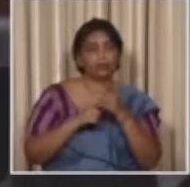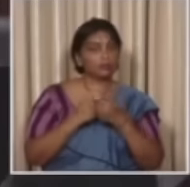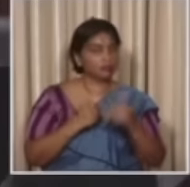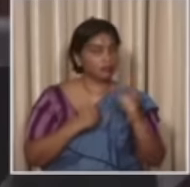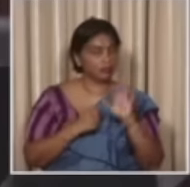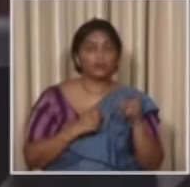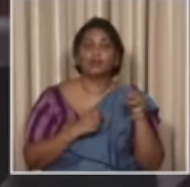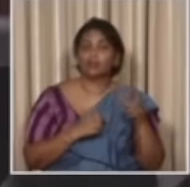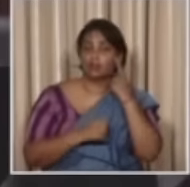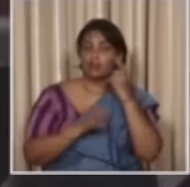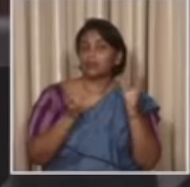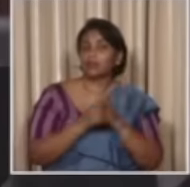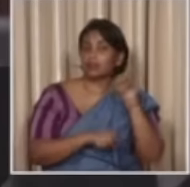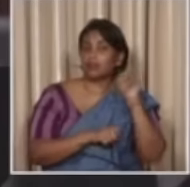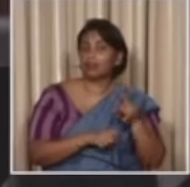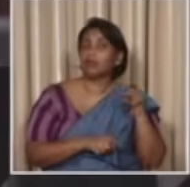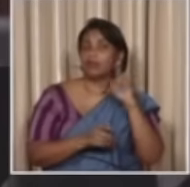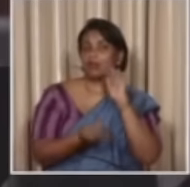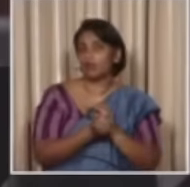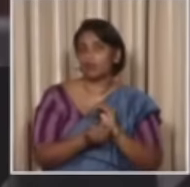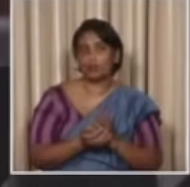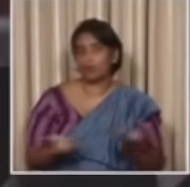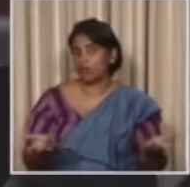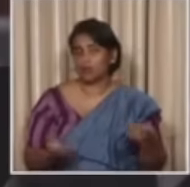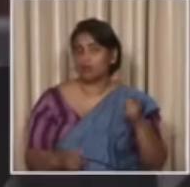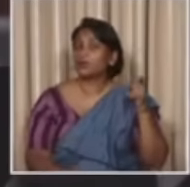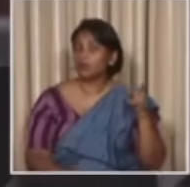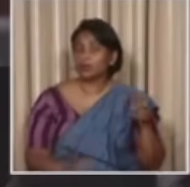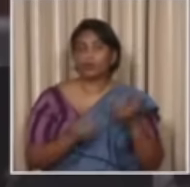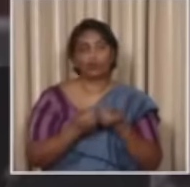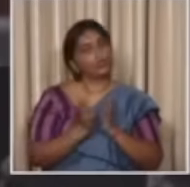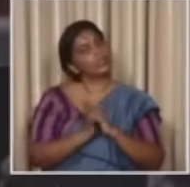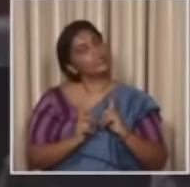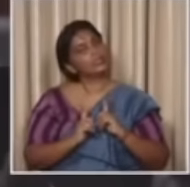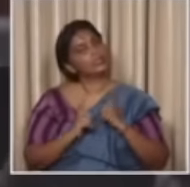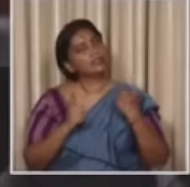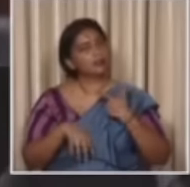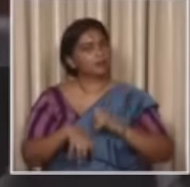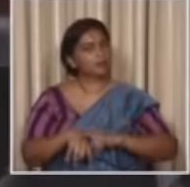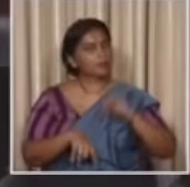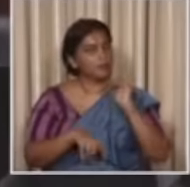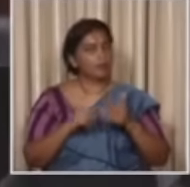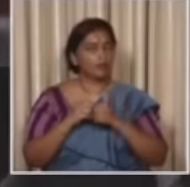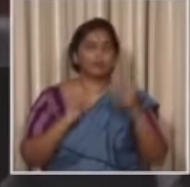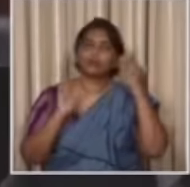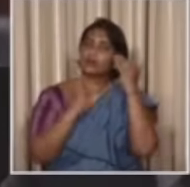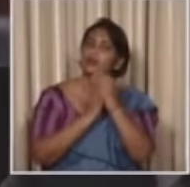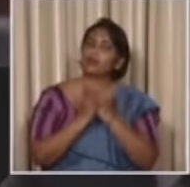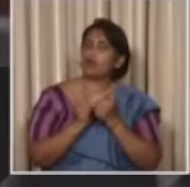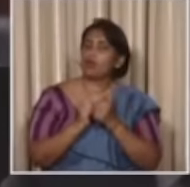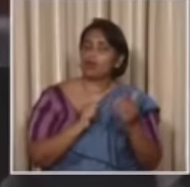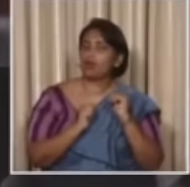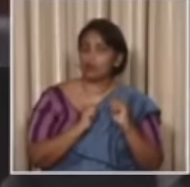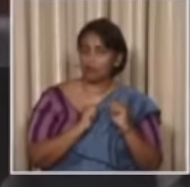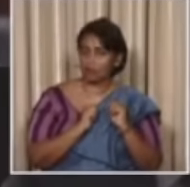ගත්තම බුද්ධ්‍යාංශ නිලධාරීන්ගේ ආරක්ෂාවට මොකද වෙන්නේ? ඔවුන් තමන්ගේ ජීවිතයේ අවදානමට දාලා කරගෙන ගිය ක්‍රියාවලියට මොකද